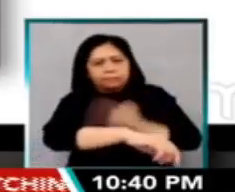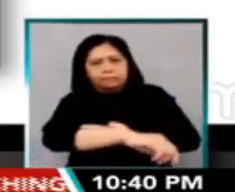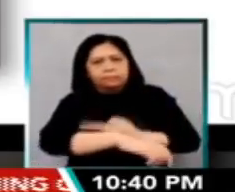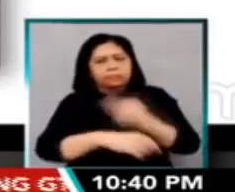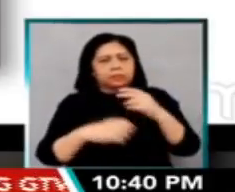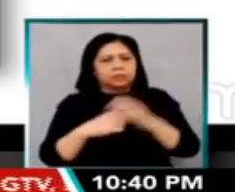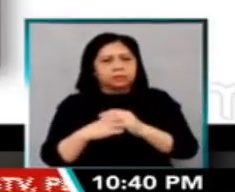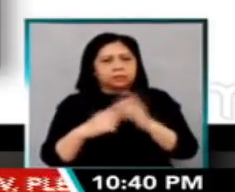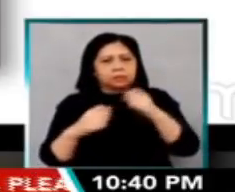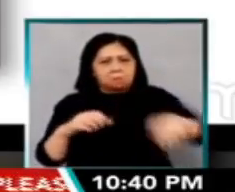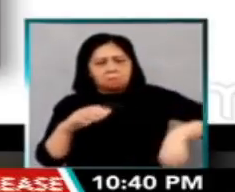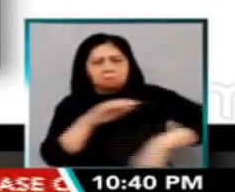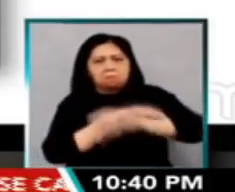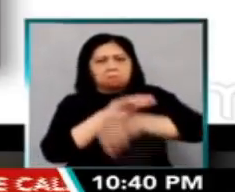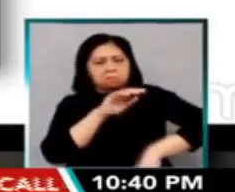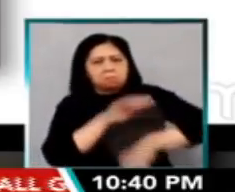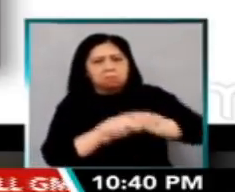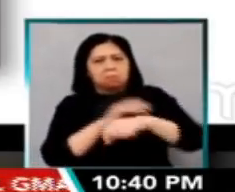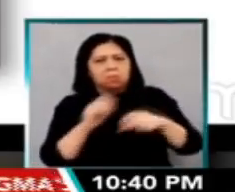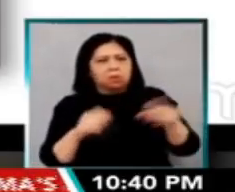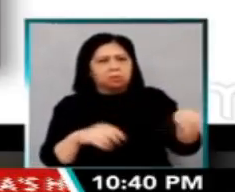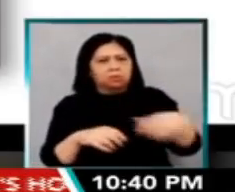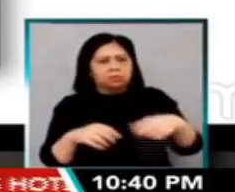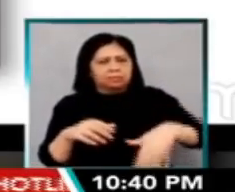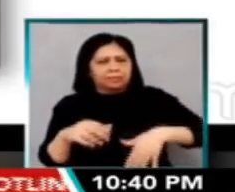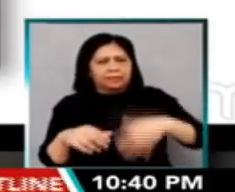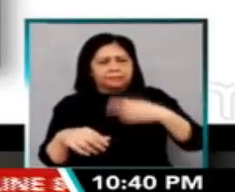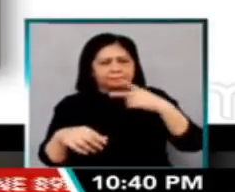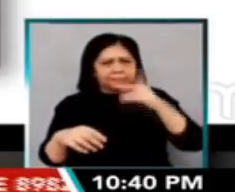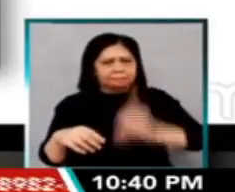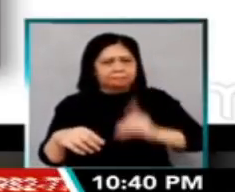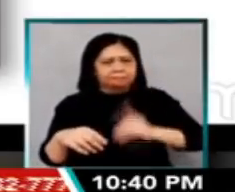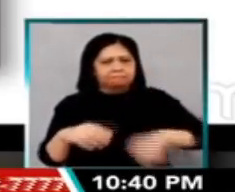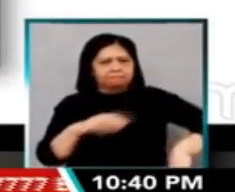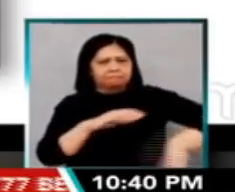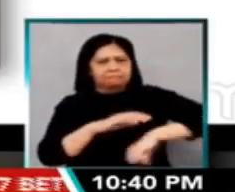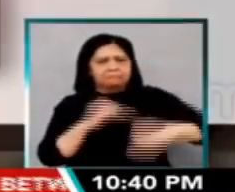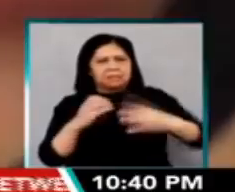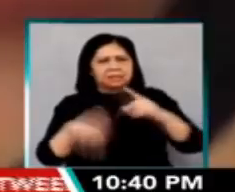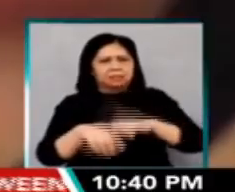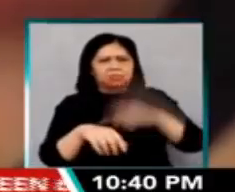sa... ari ng ilang beses. Hindi ko po alam kung ano pong dahilan.